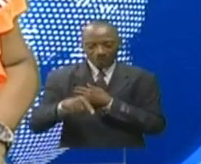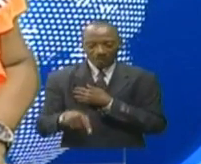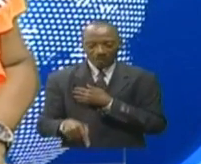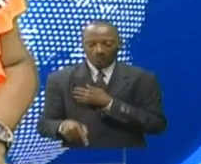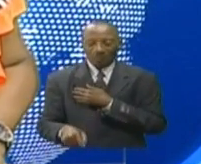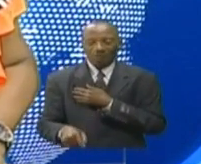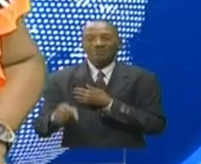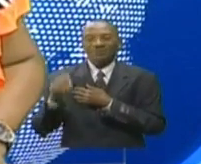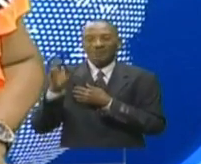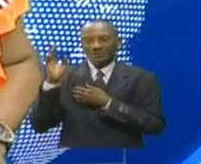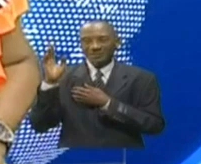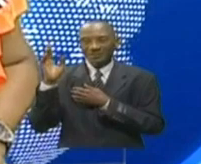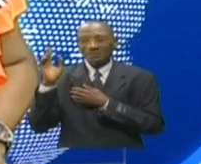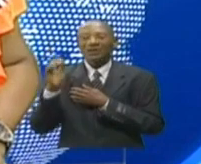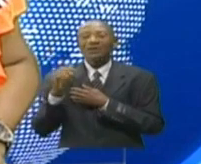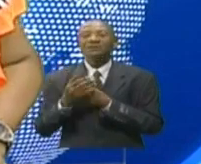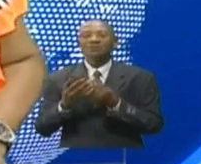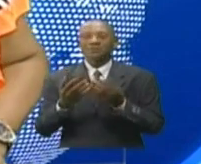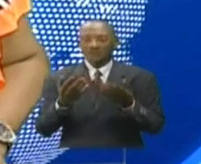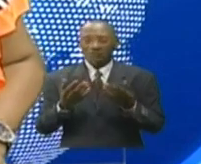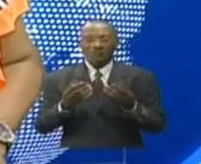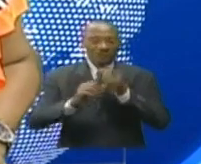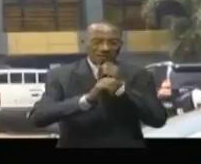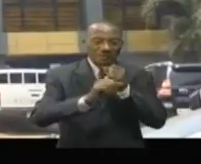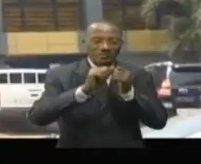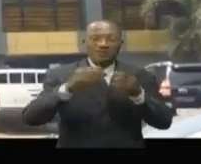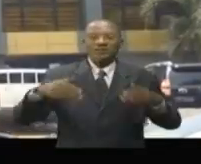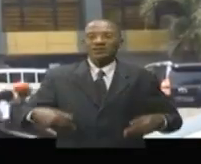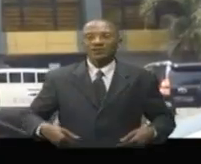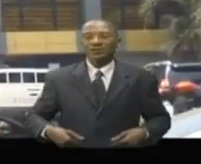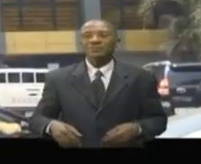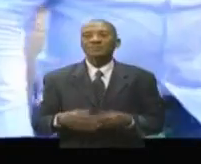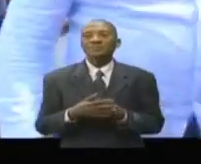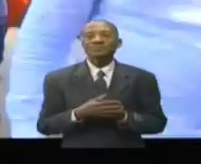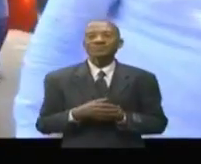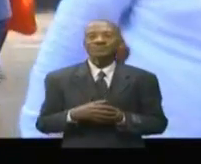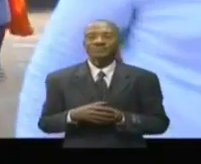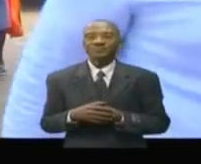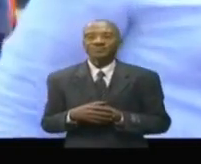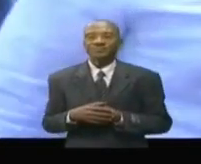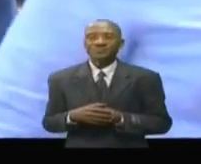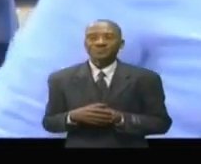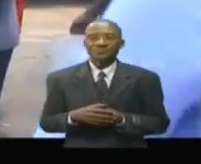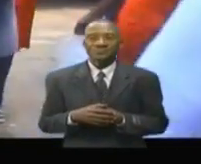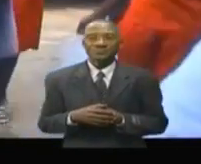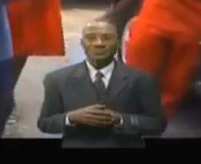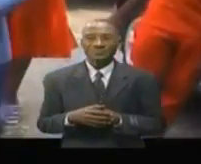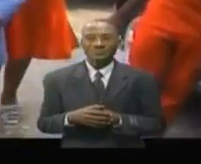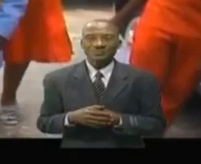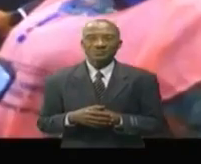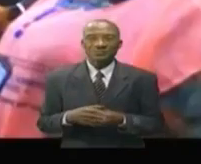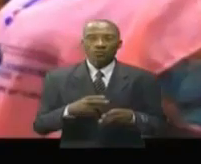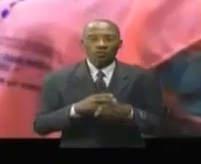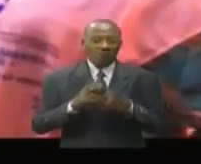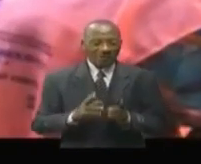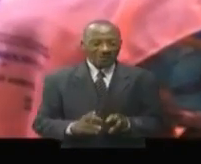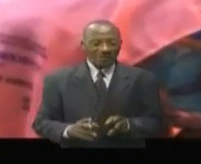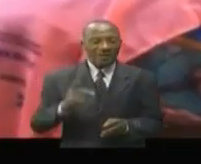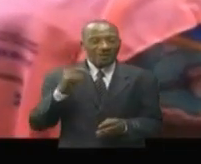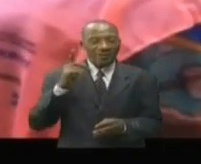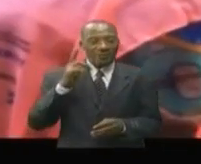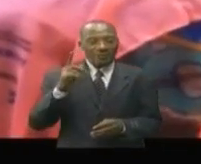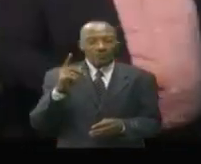sont implantés le projet dans la capitale. Du coordonnateur pour la République démocratique du Congo ainsi que